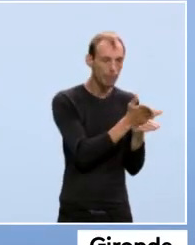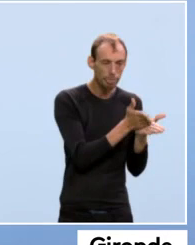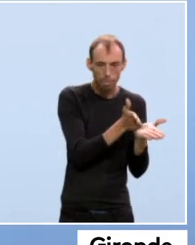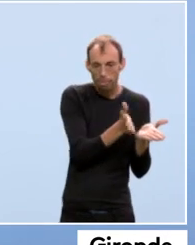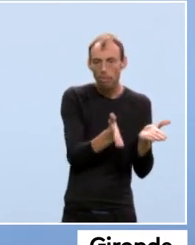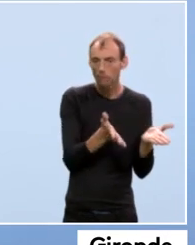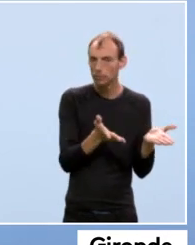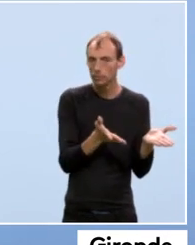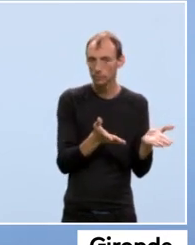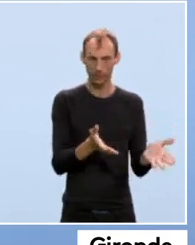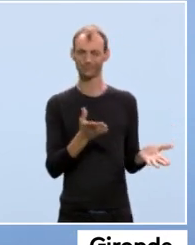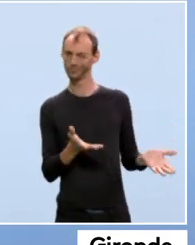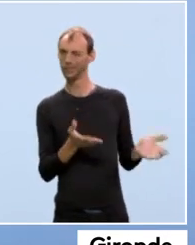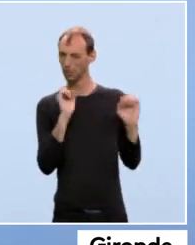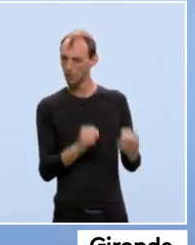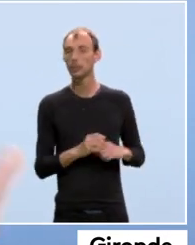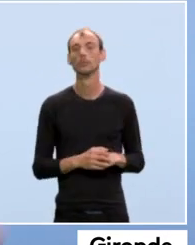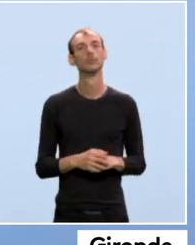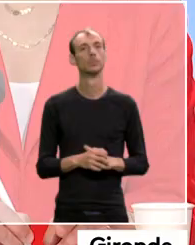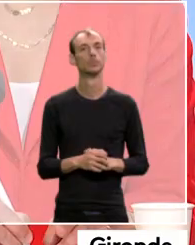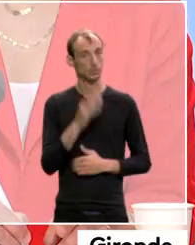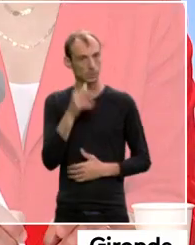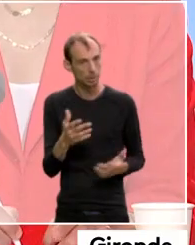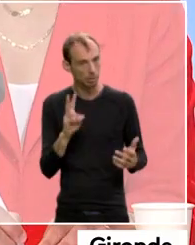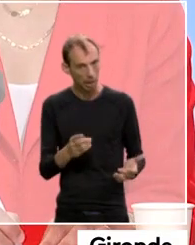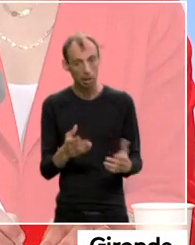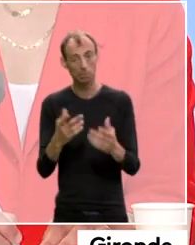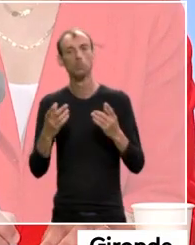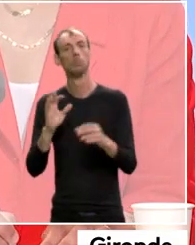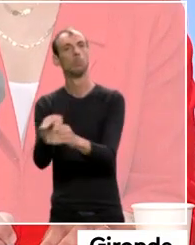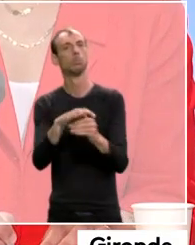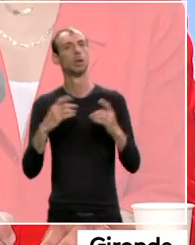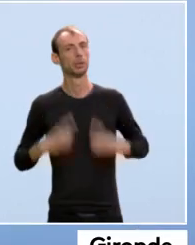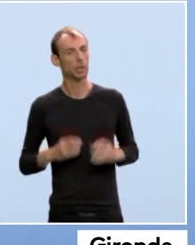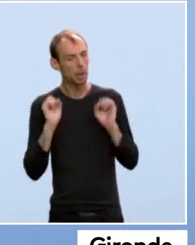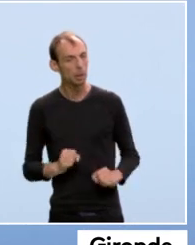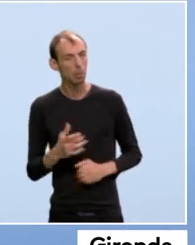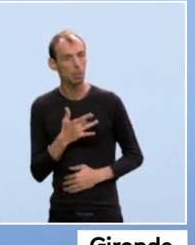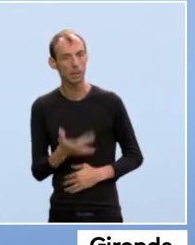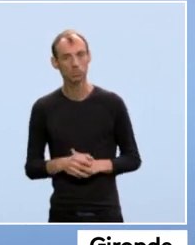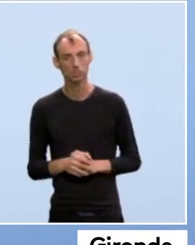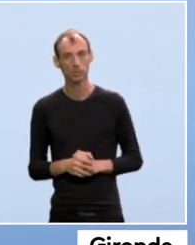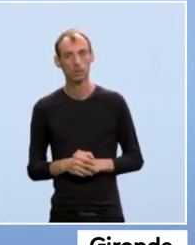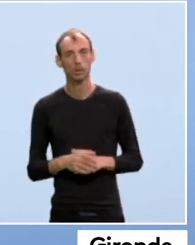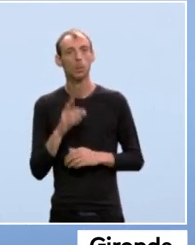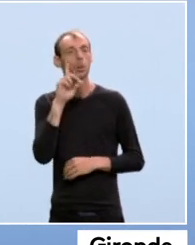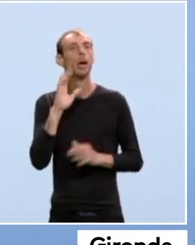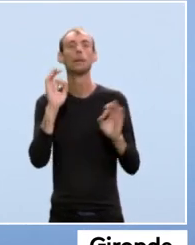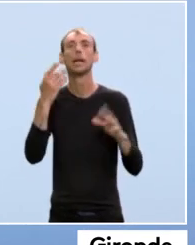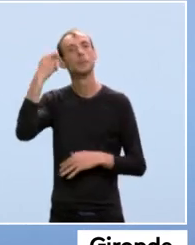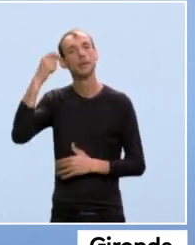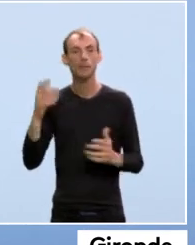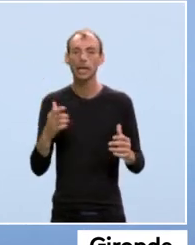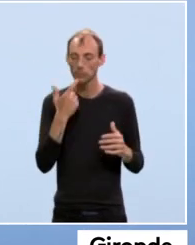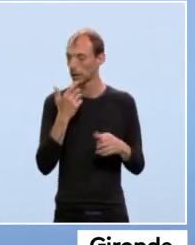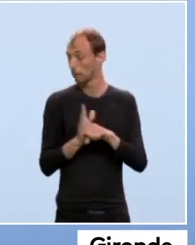législatifs sont importantes parce que les lectorat de gauche pouvaient probablement se dire finalement après les présidentielles les jeux sont faits tandis que là ce que nous